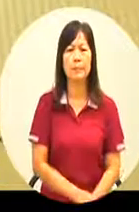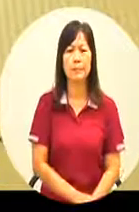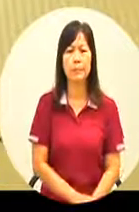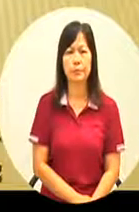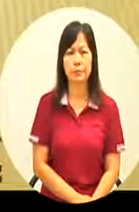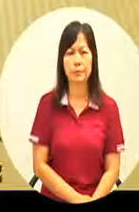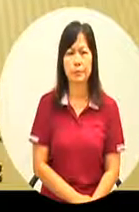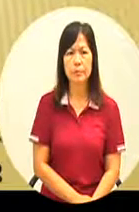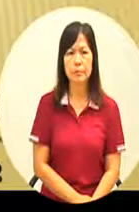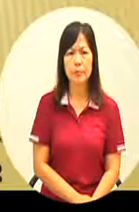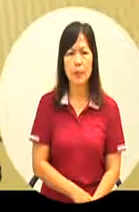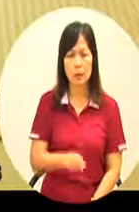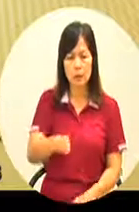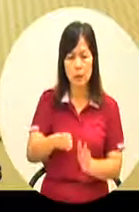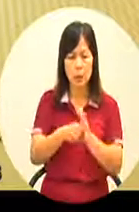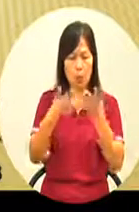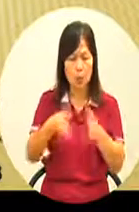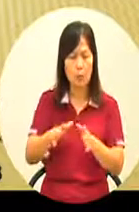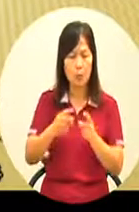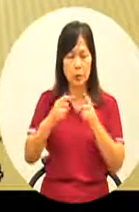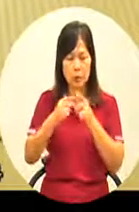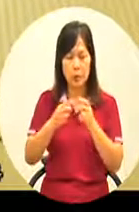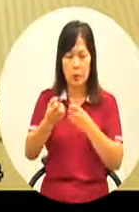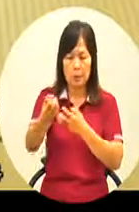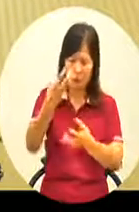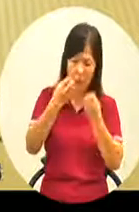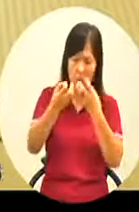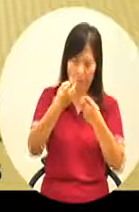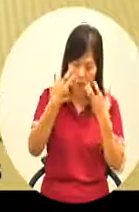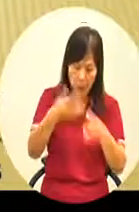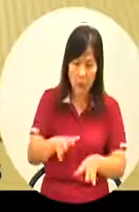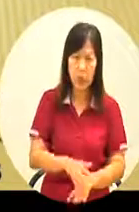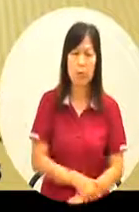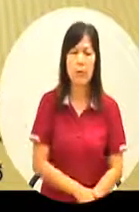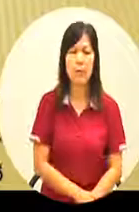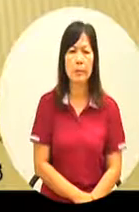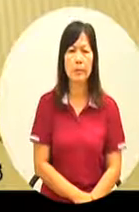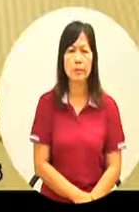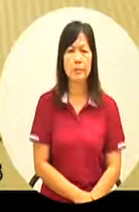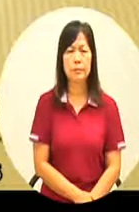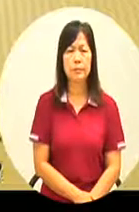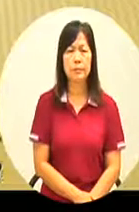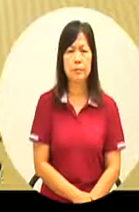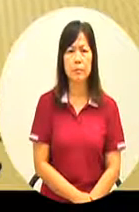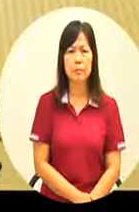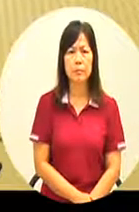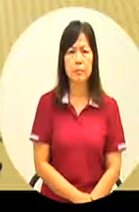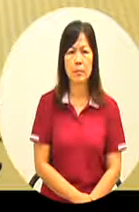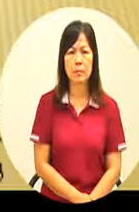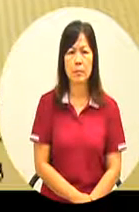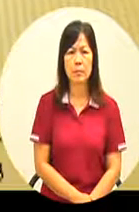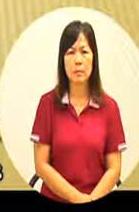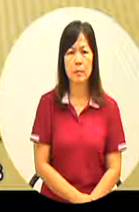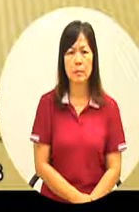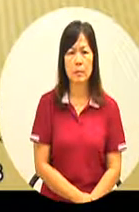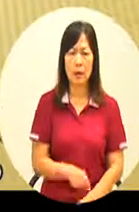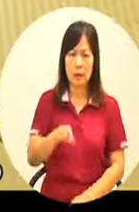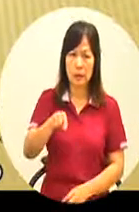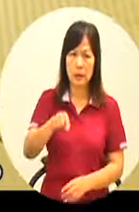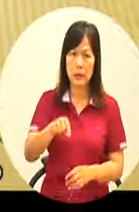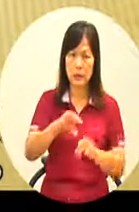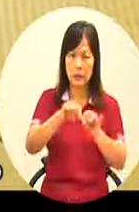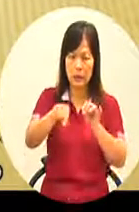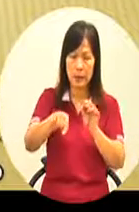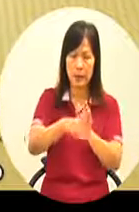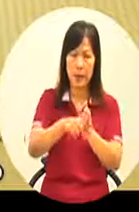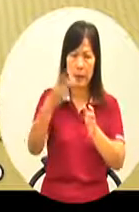吼，即真侪家属马上本啊来甲本省吼来反映吼，是毋是即个所在